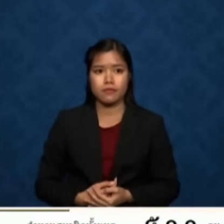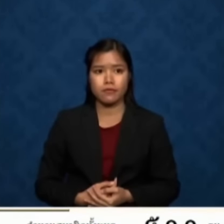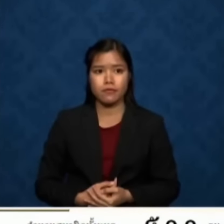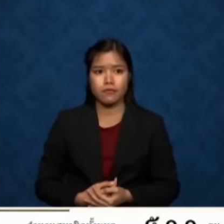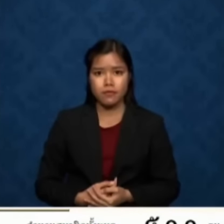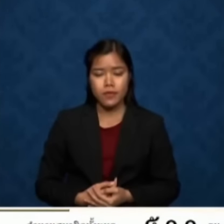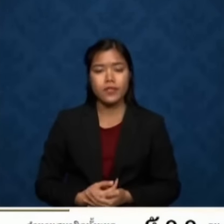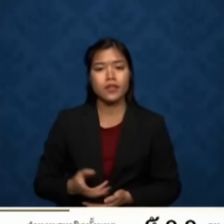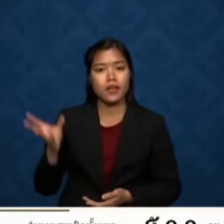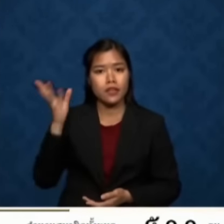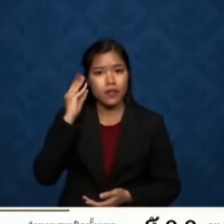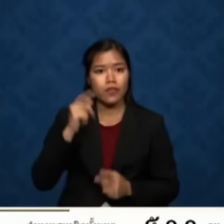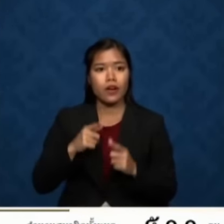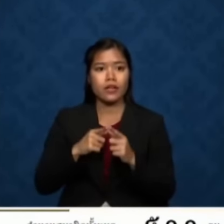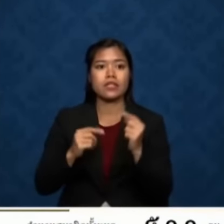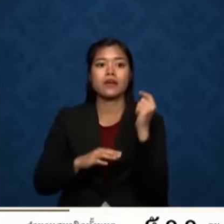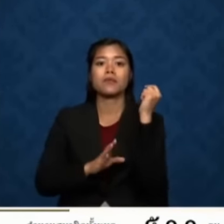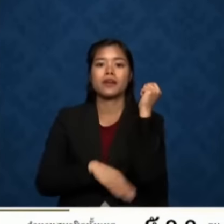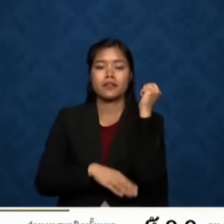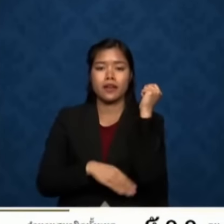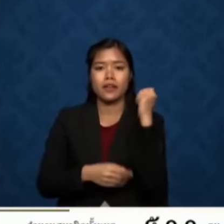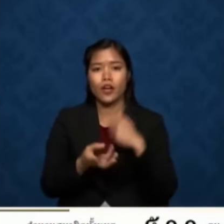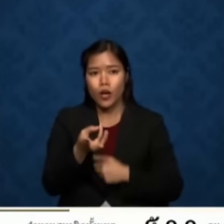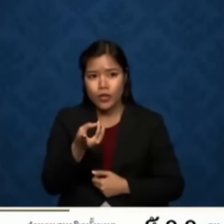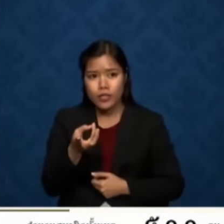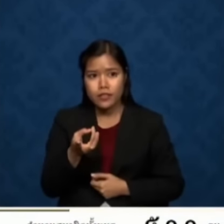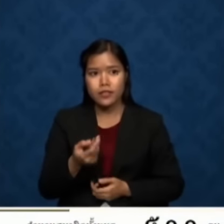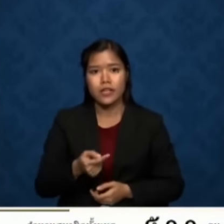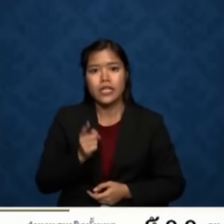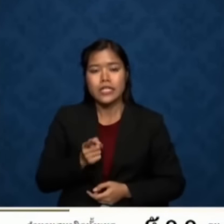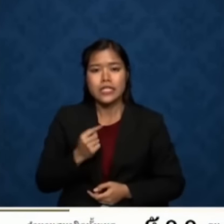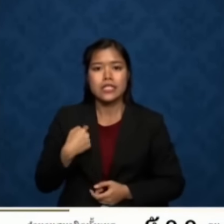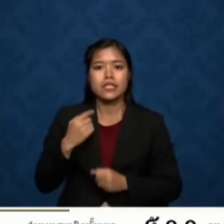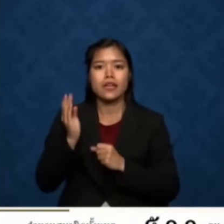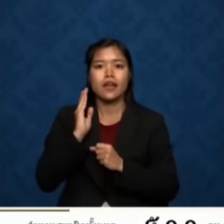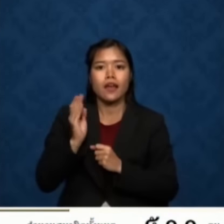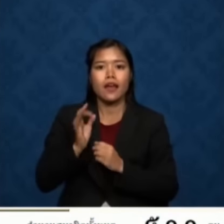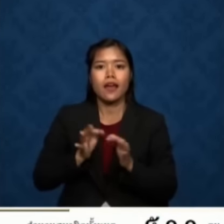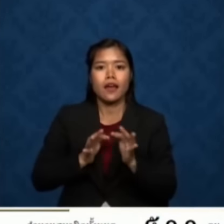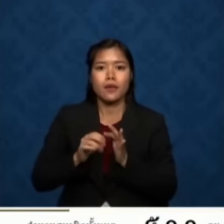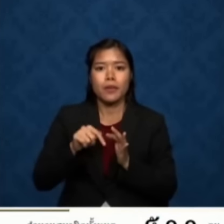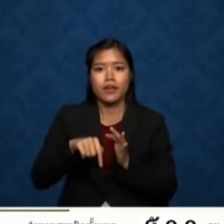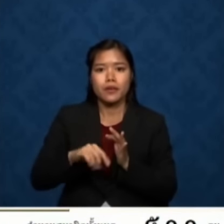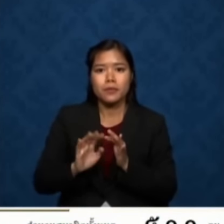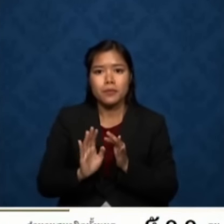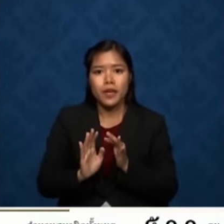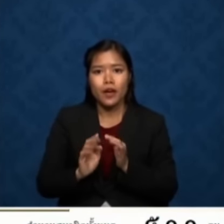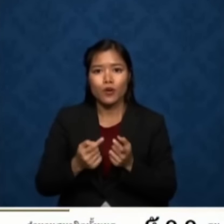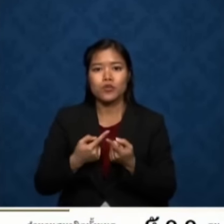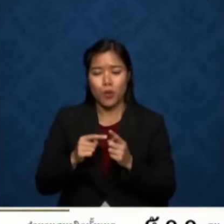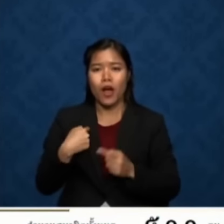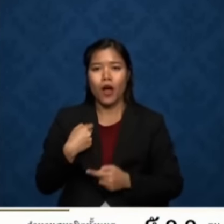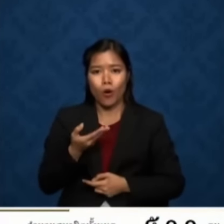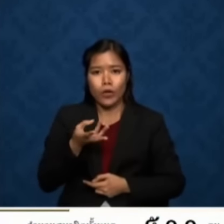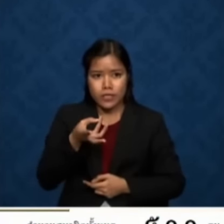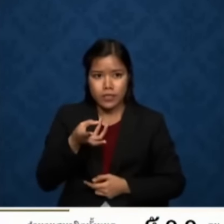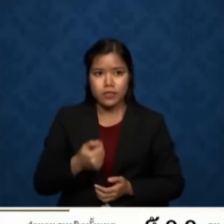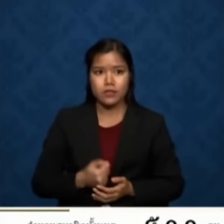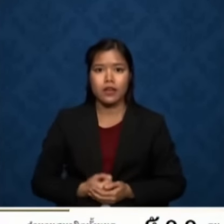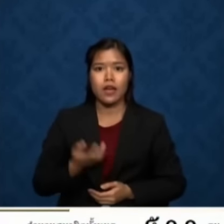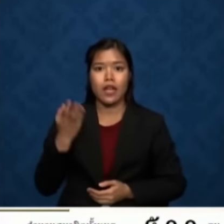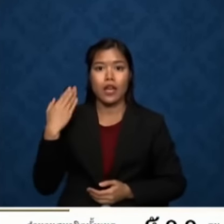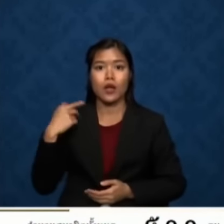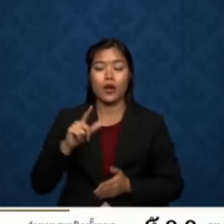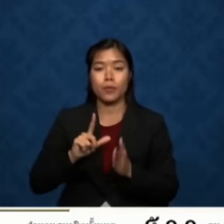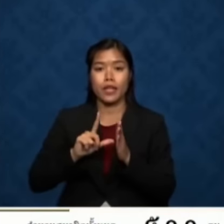ใต้นิดเดียวนะผมจริงๆไม่ควรจะอภิปรายผมเคยเป็นเลขาสปต.